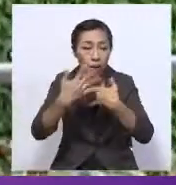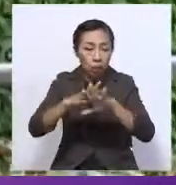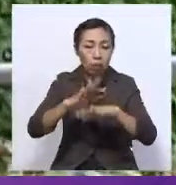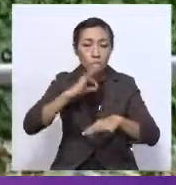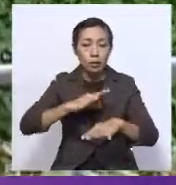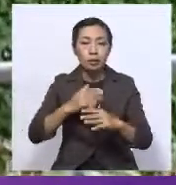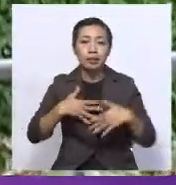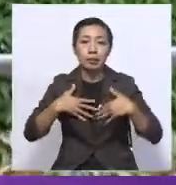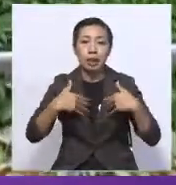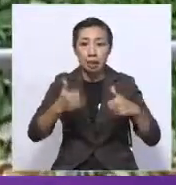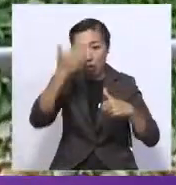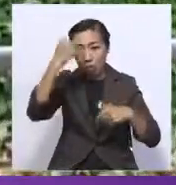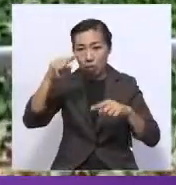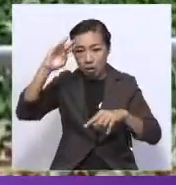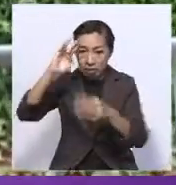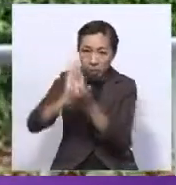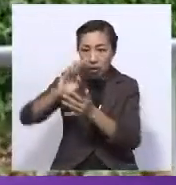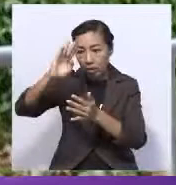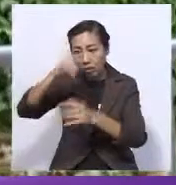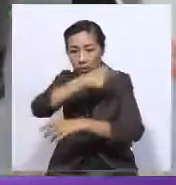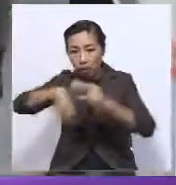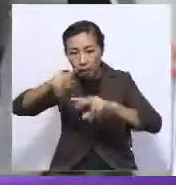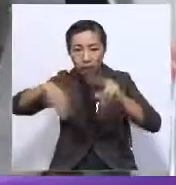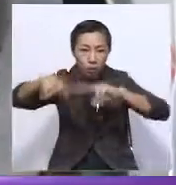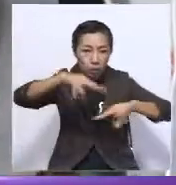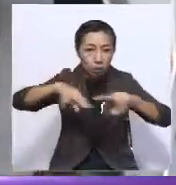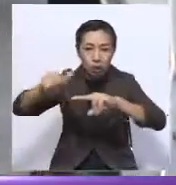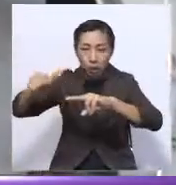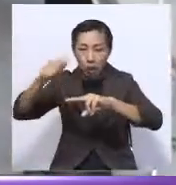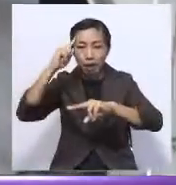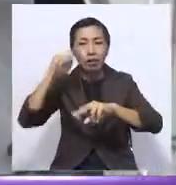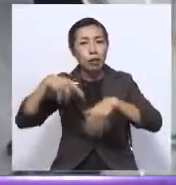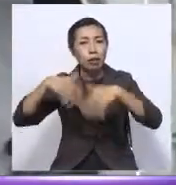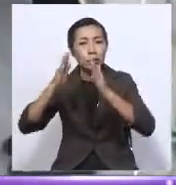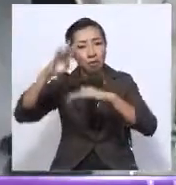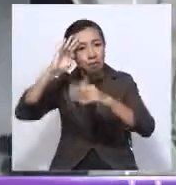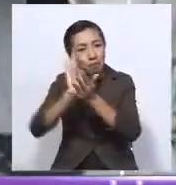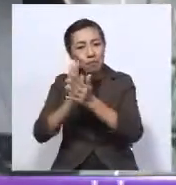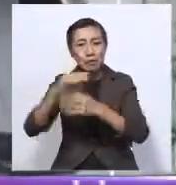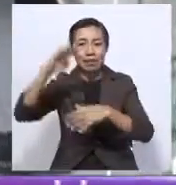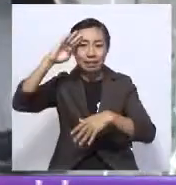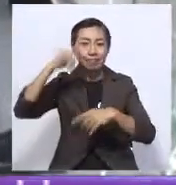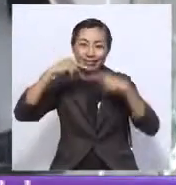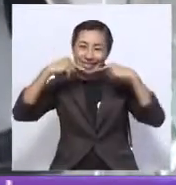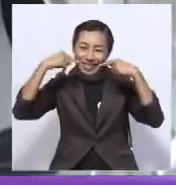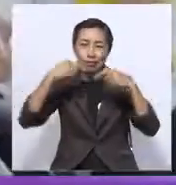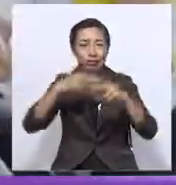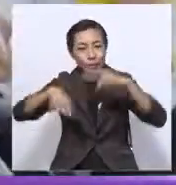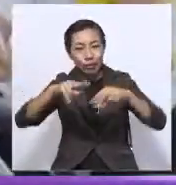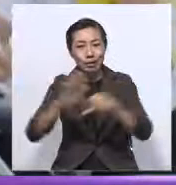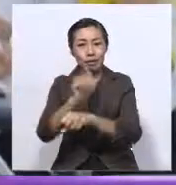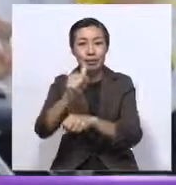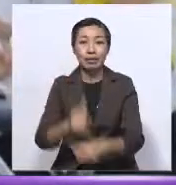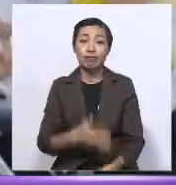ความปลอดภัยของเจ้าหน้าที่ทุกภาคส่วนและเจ้าหน้าที่ก็ยิ้มแย้มแจ่มใสดูแลประชาชนอย่างเต็มความสามารถค่ะ